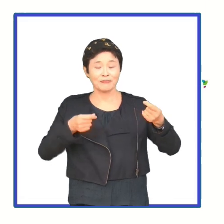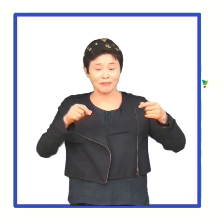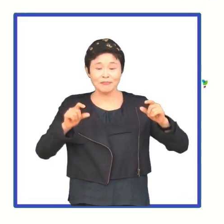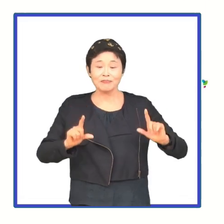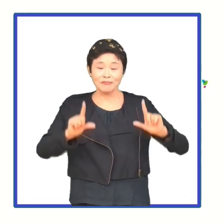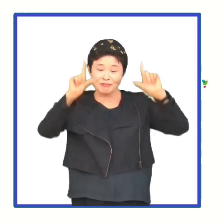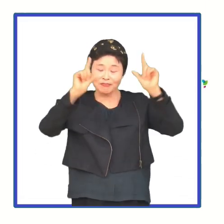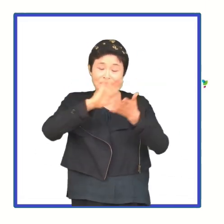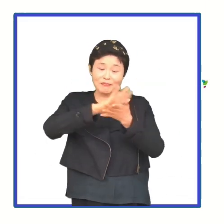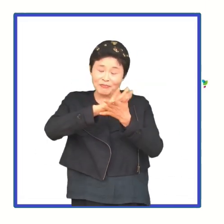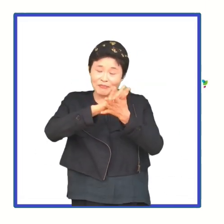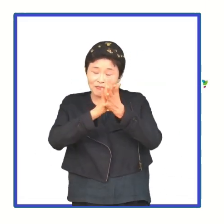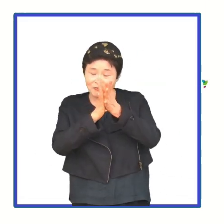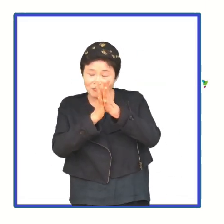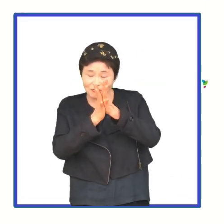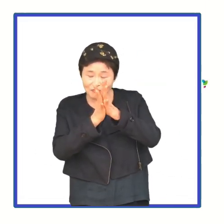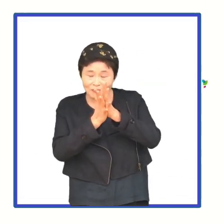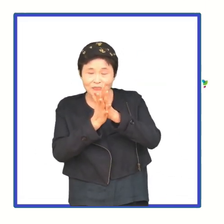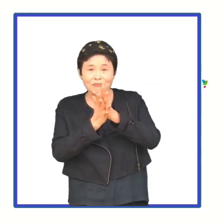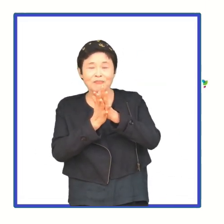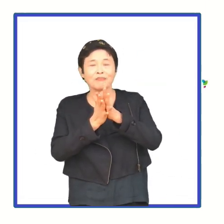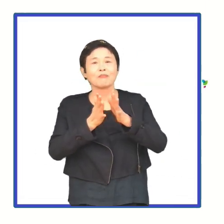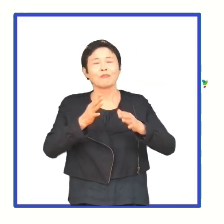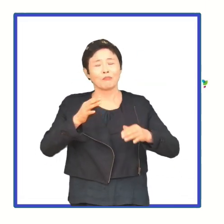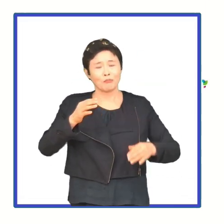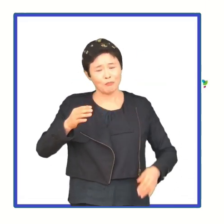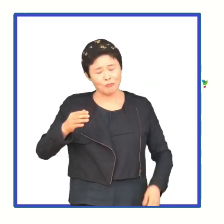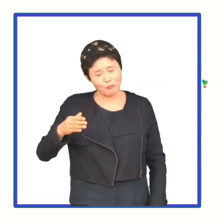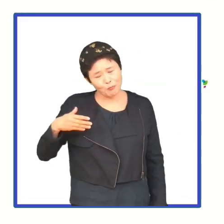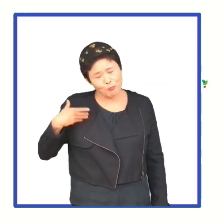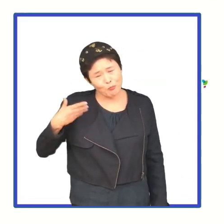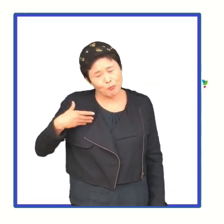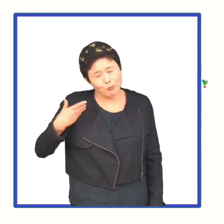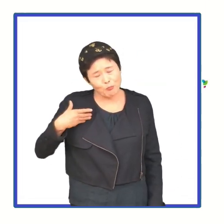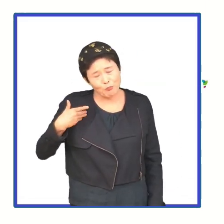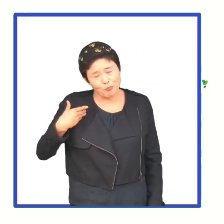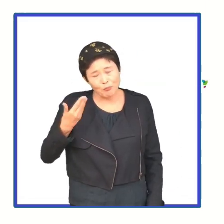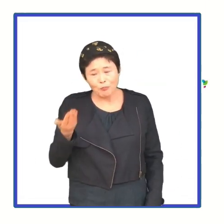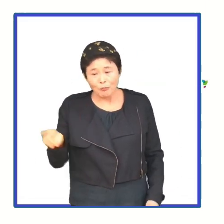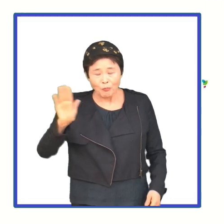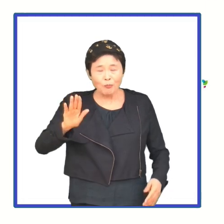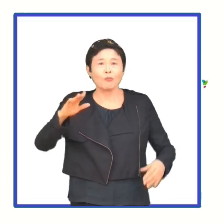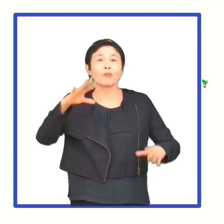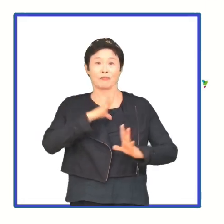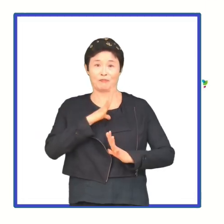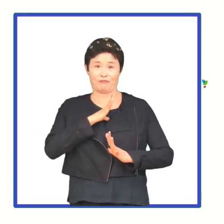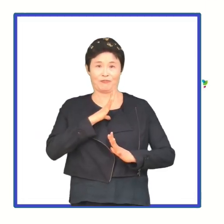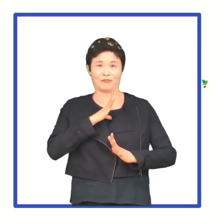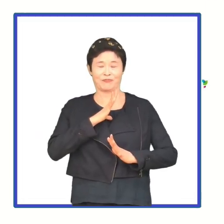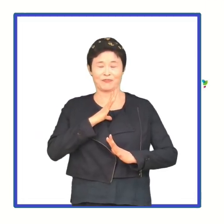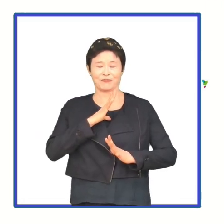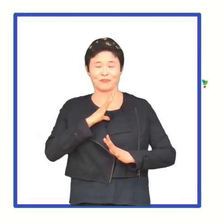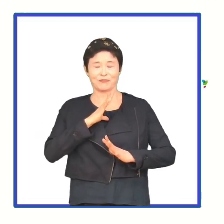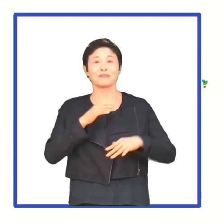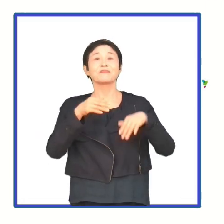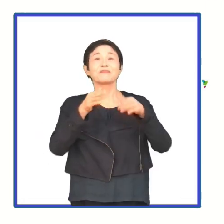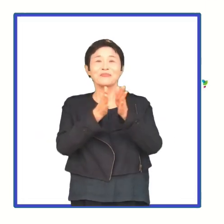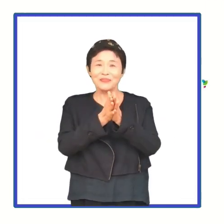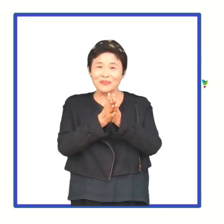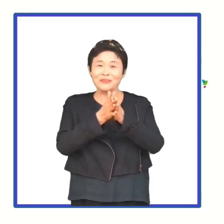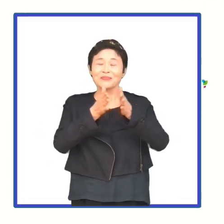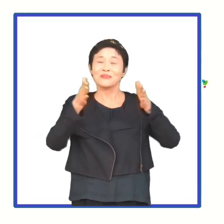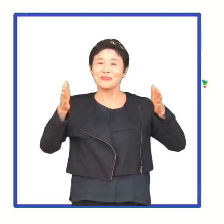오늘 선생님들과 함께 배워볼 거예요. 그럼 기후변화가 뭔지는 잘 모르지만 무서워요. 수업을